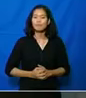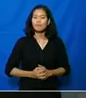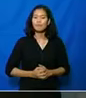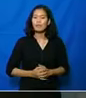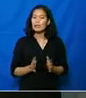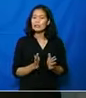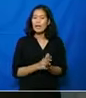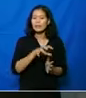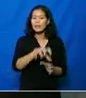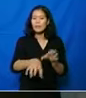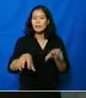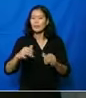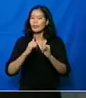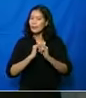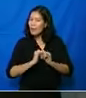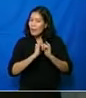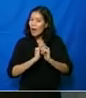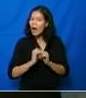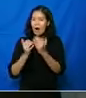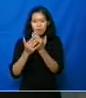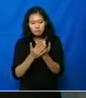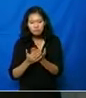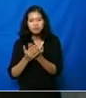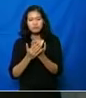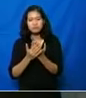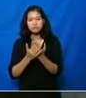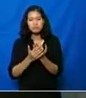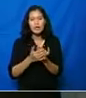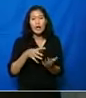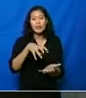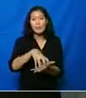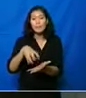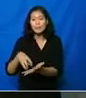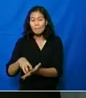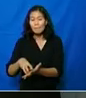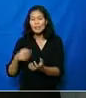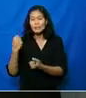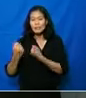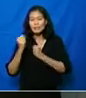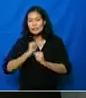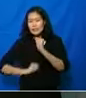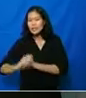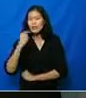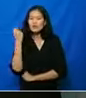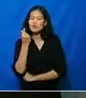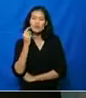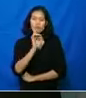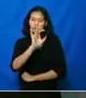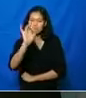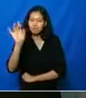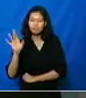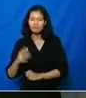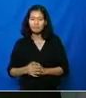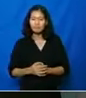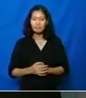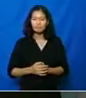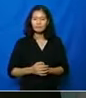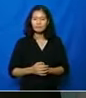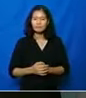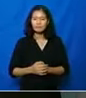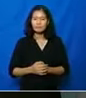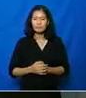tempat-tempat ibadat, di tempat-tempat kegiatan-kegiatan umum lainnya. Ini insya Allah kita akan